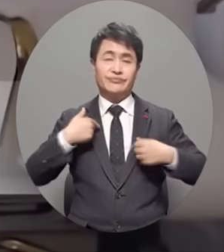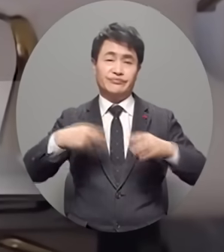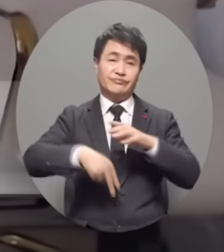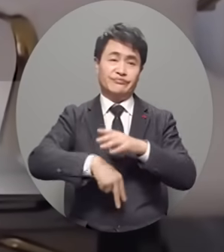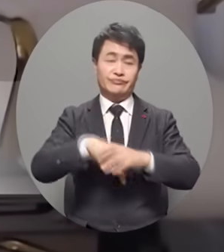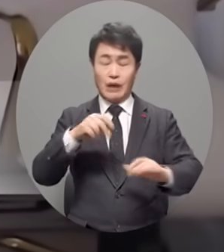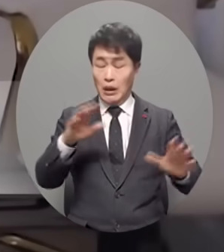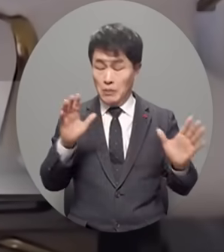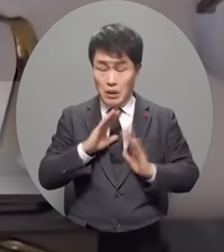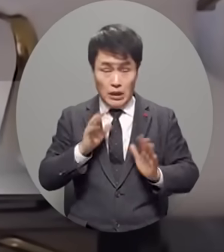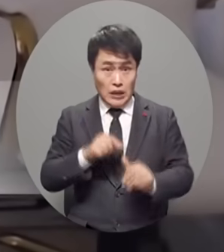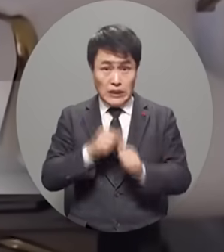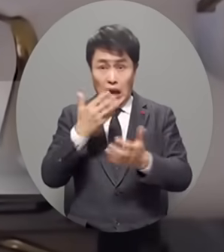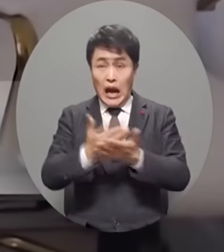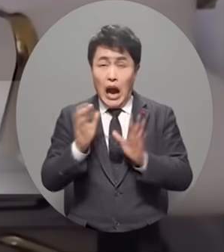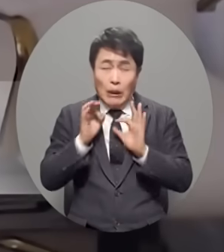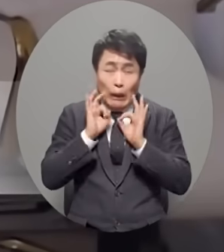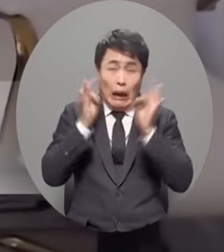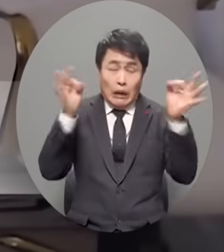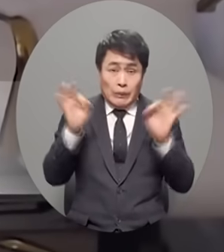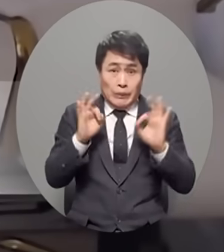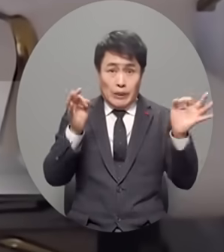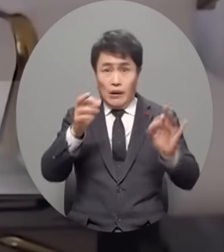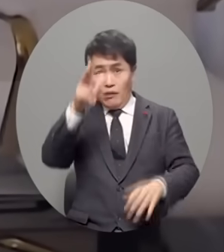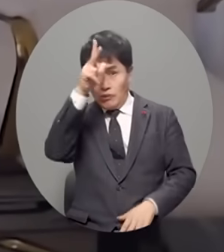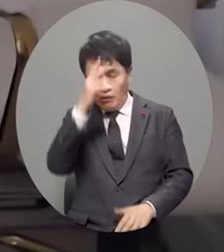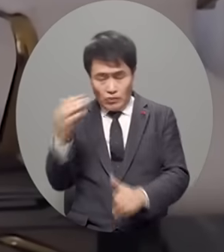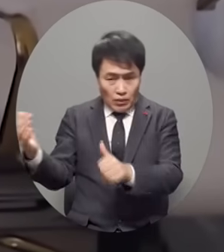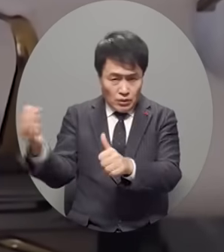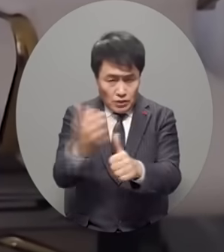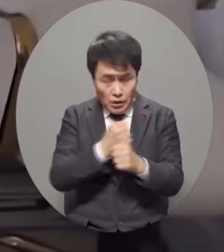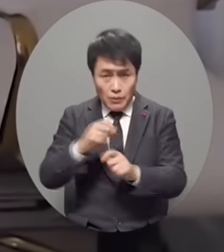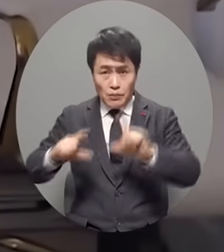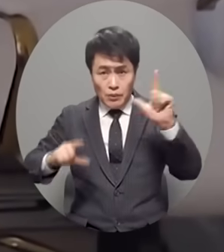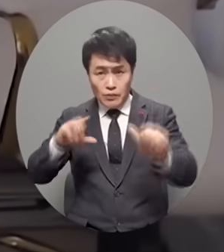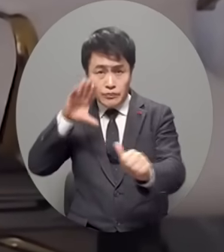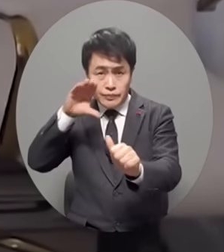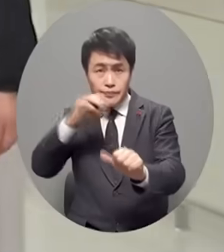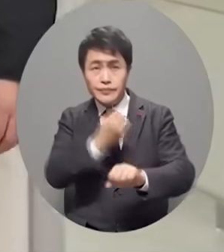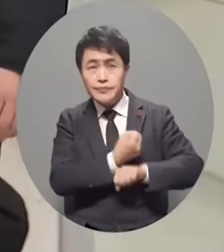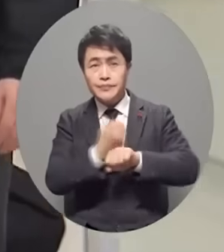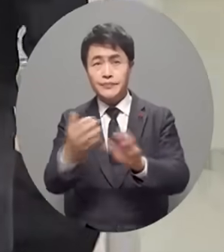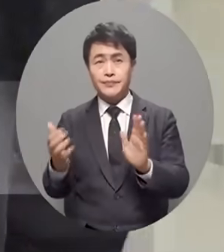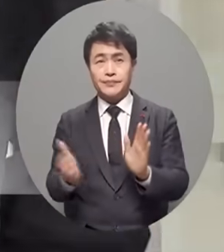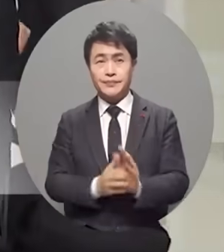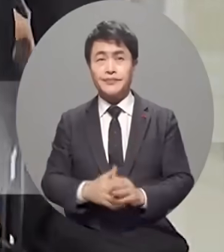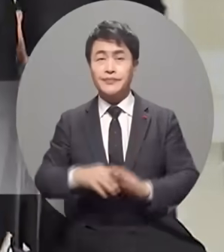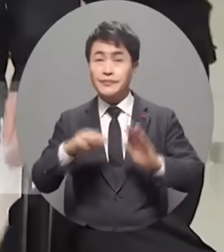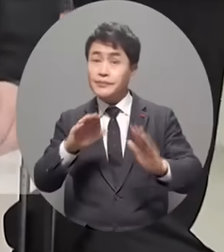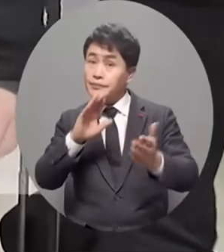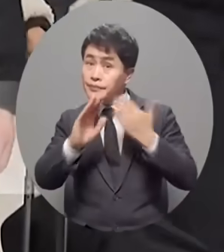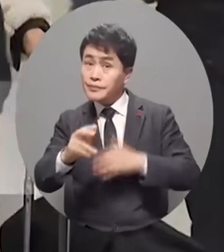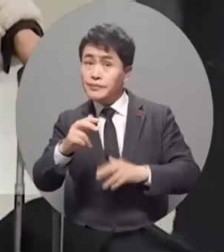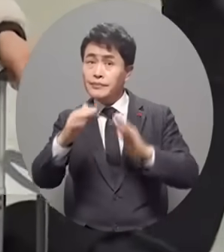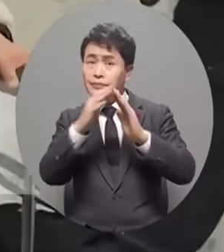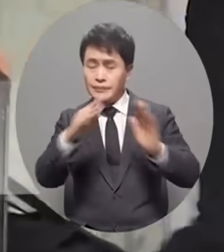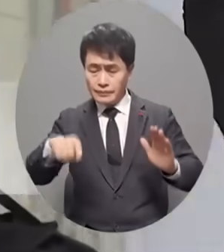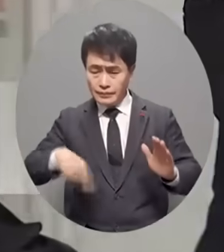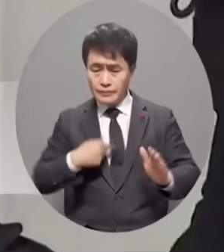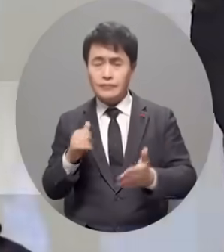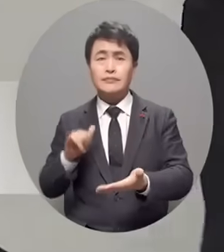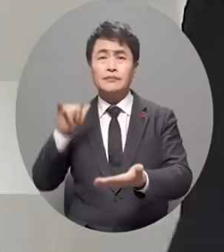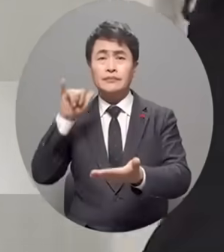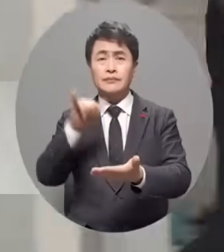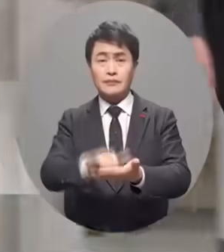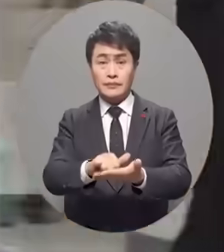무섭다 살려달라 소리를 질렀고 경찰에 체포되는 모습까지 중계됐습니다. 이후 전 씨는 자진 입국해